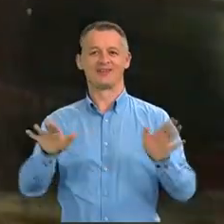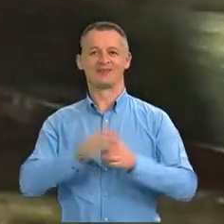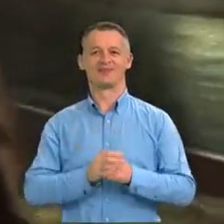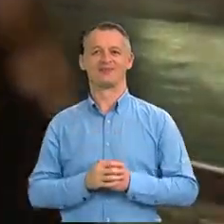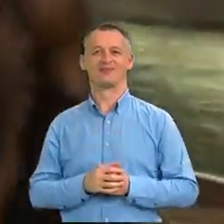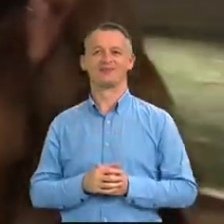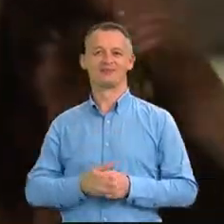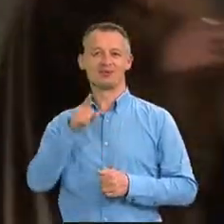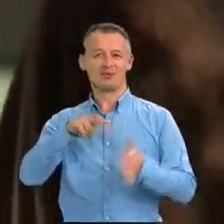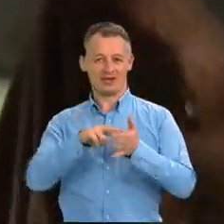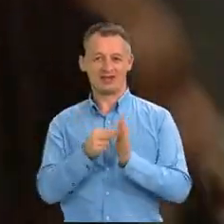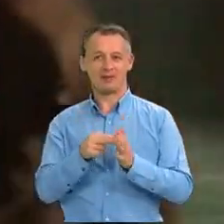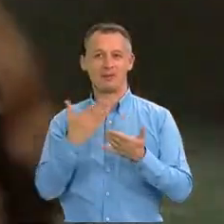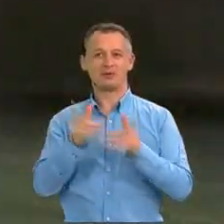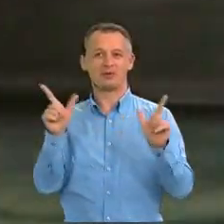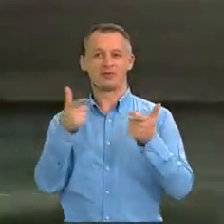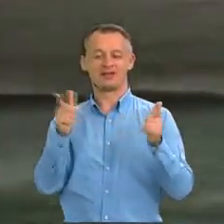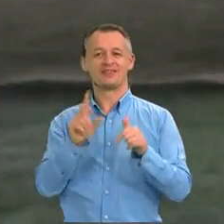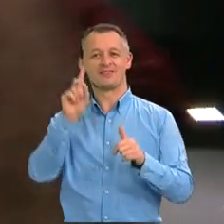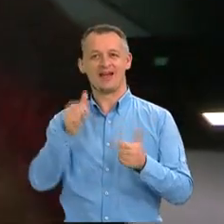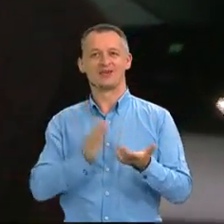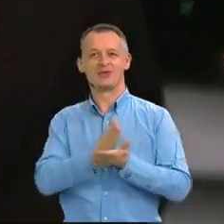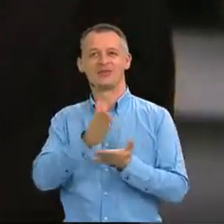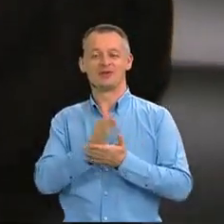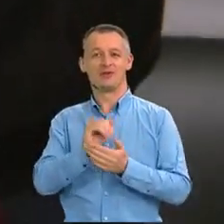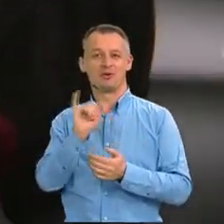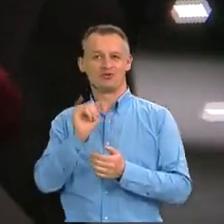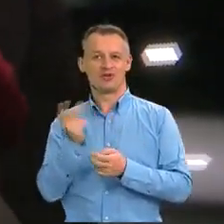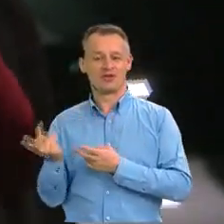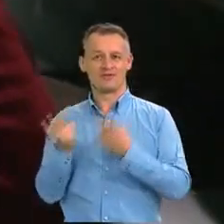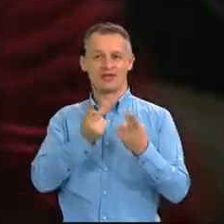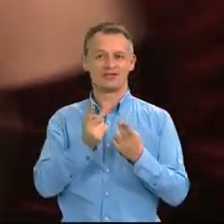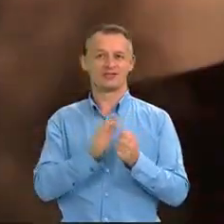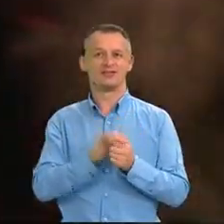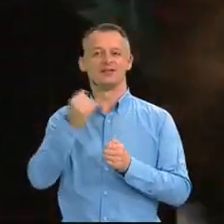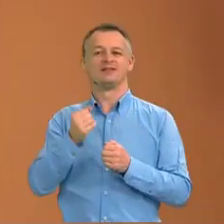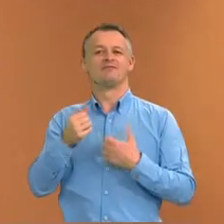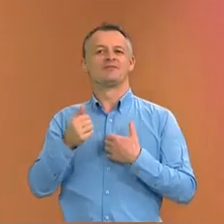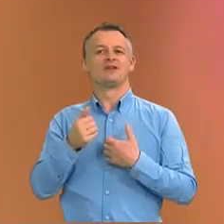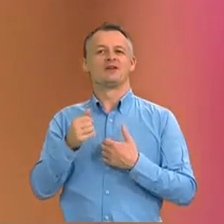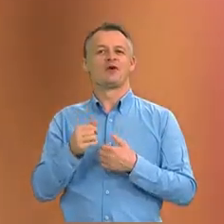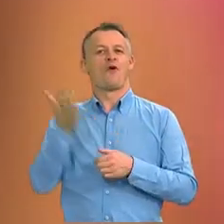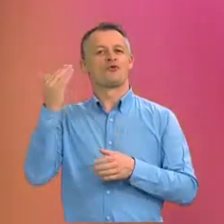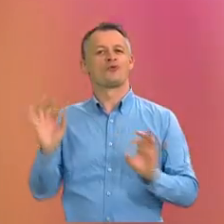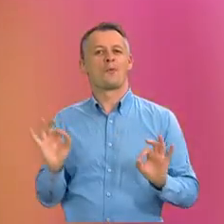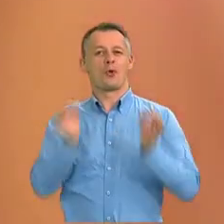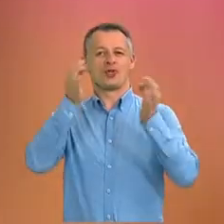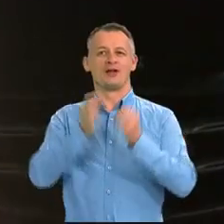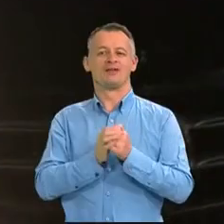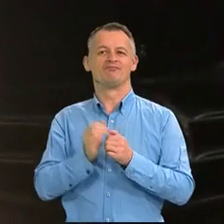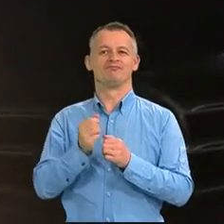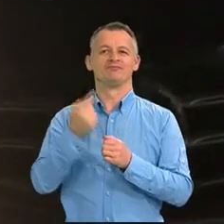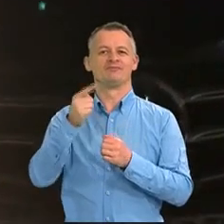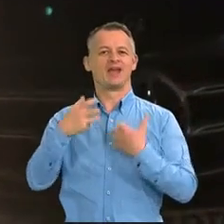Myself. Are you ready to party? Always. Printre invitați, fotomodelul Brandy Blackbiel, fostul supermodel Elle Macpherson,